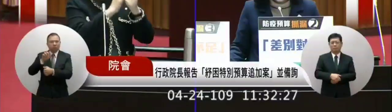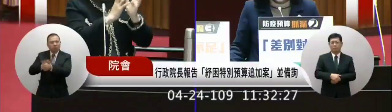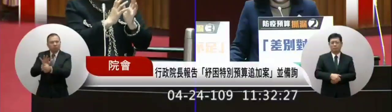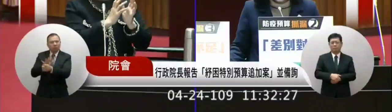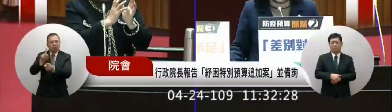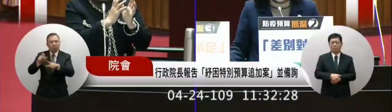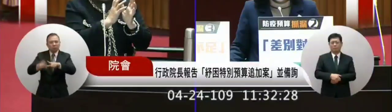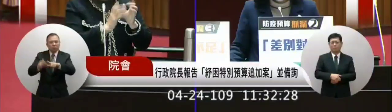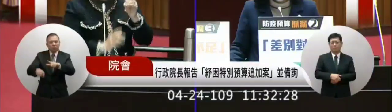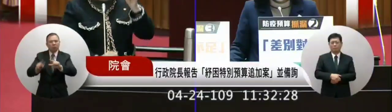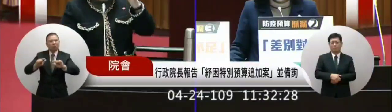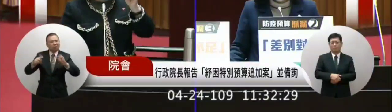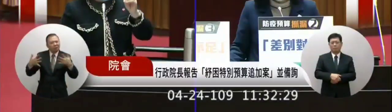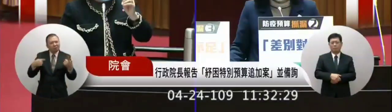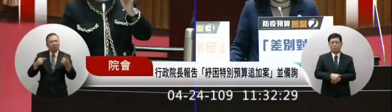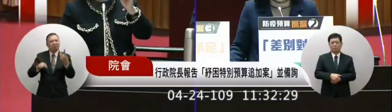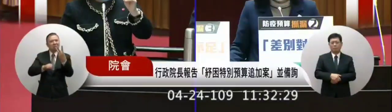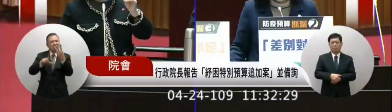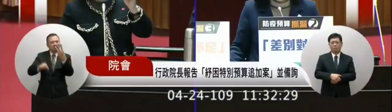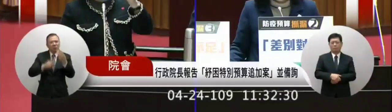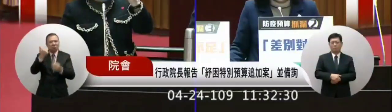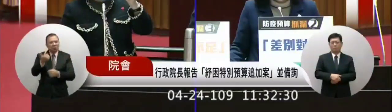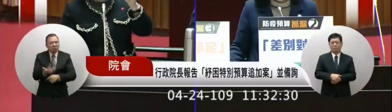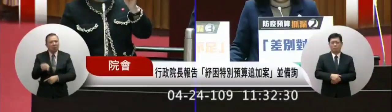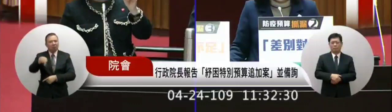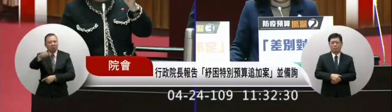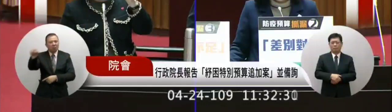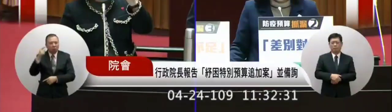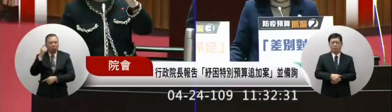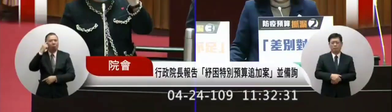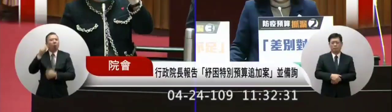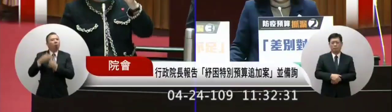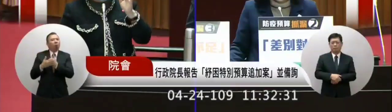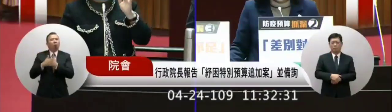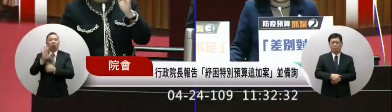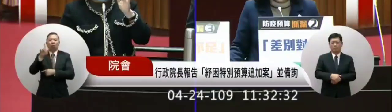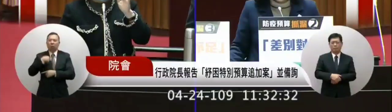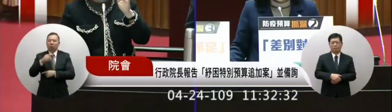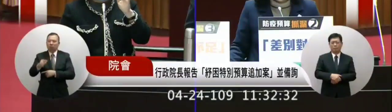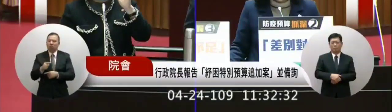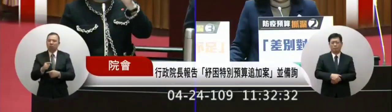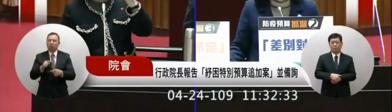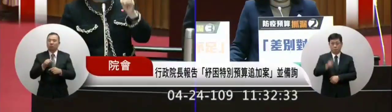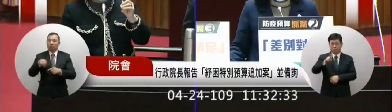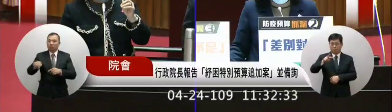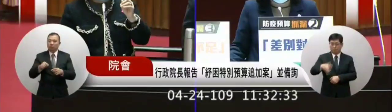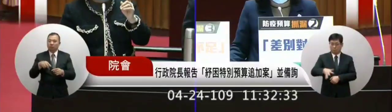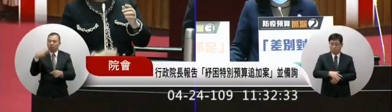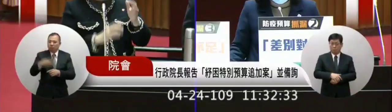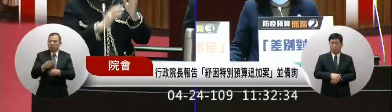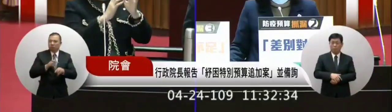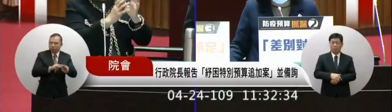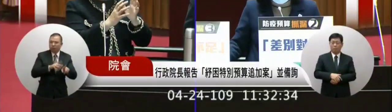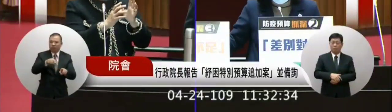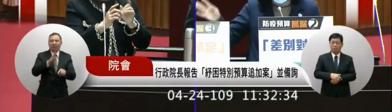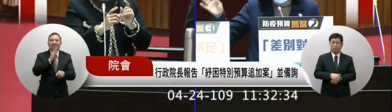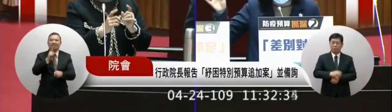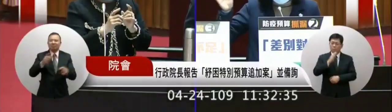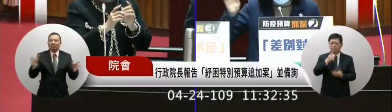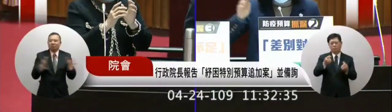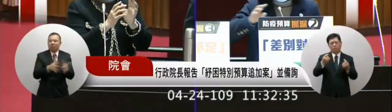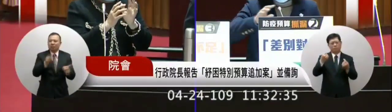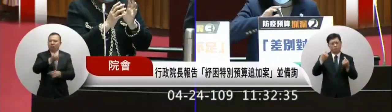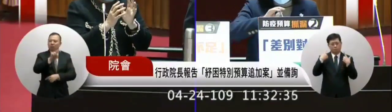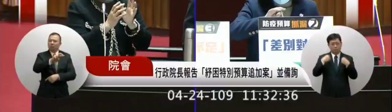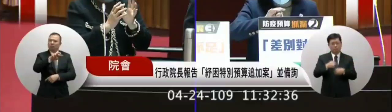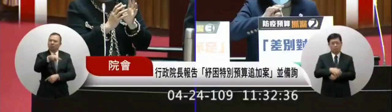3月开始显现出来。 对。 好，所以我们现在是充电再出发申请人数已经是到达2000多了， 2200多。 对。那加速也